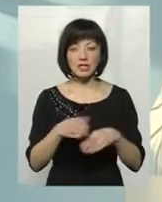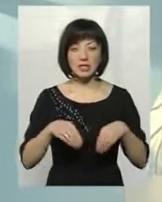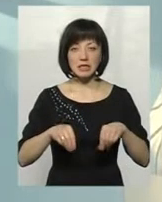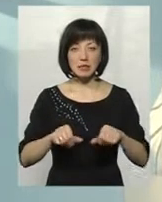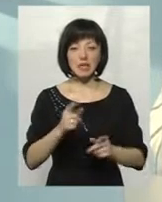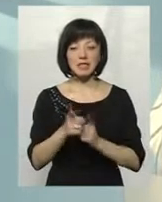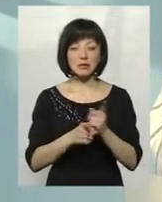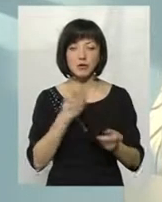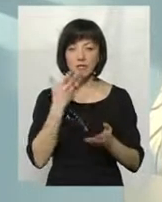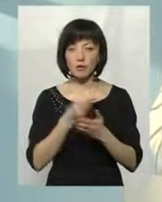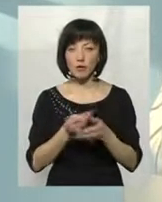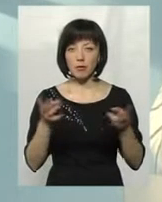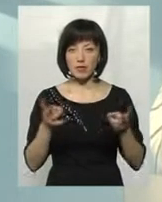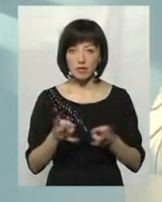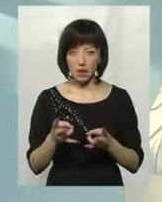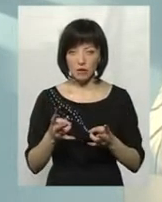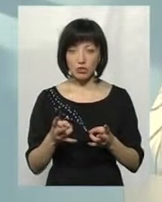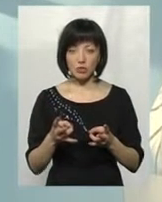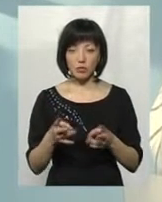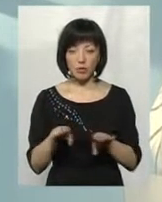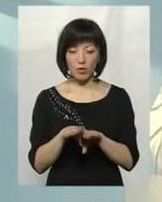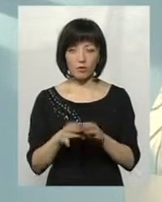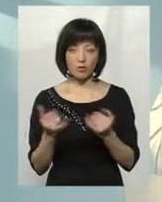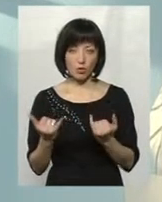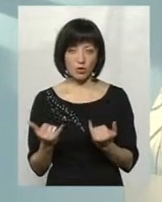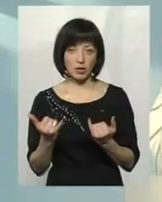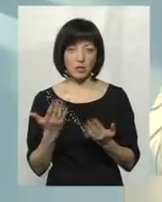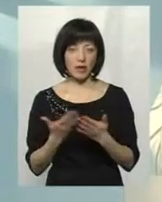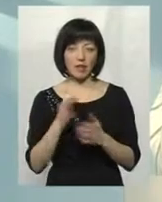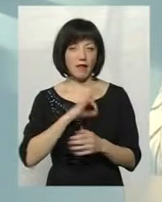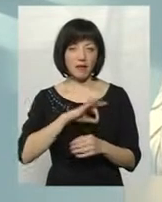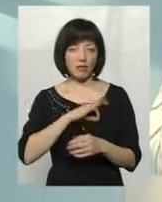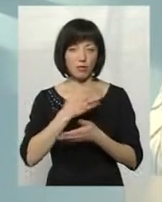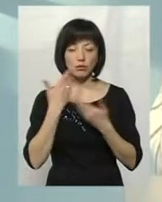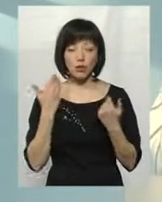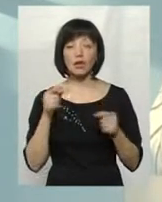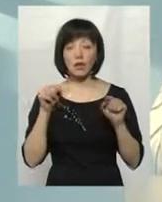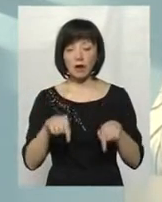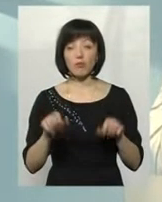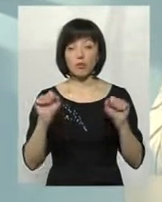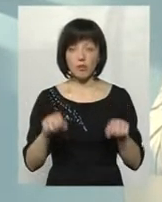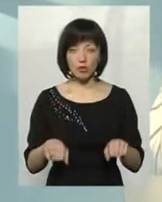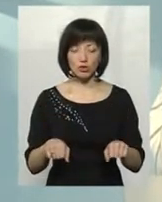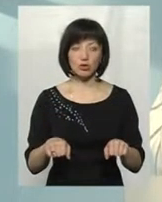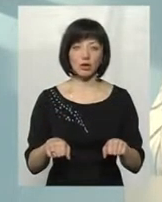змінить своє призначення по відношенню до сьогоднішнього і вони не використовуються, таким чином можна буде